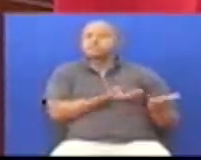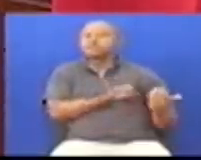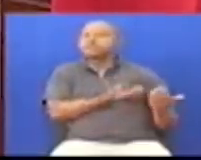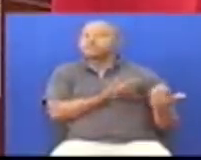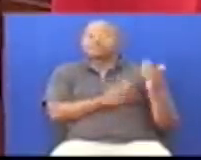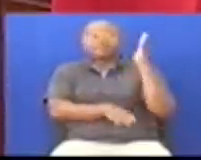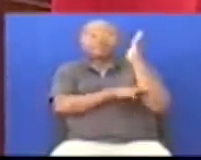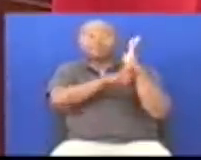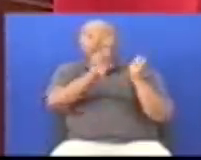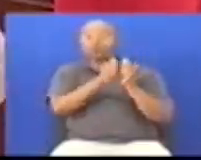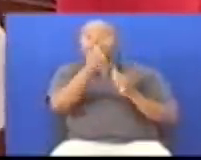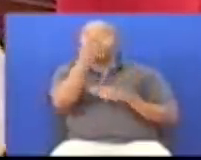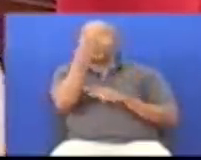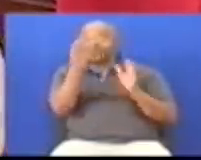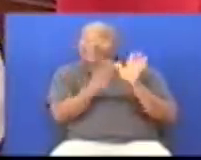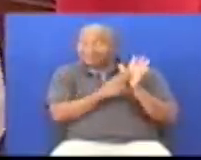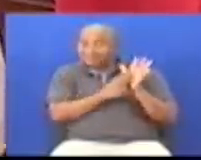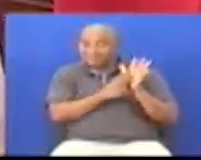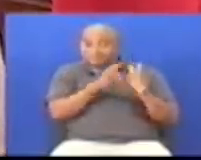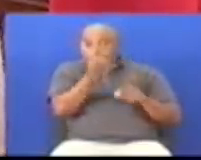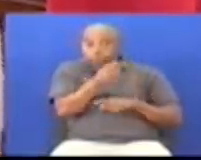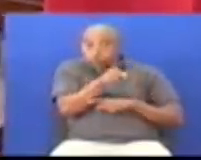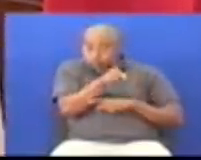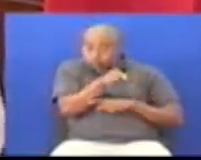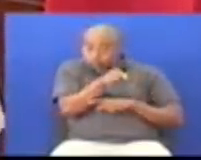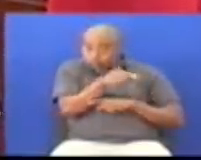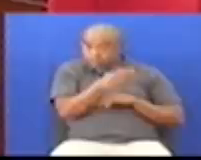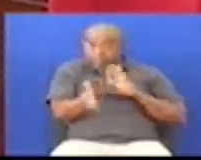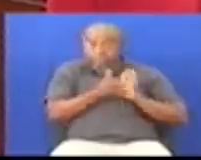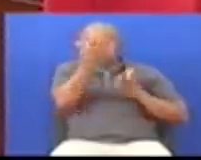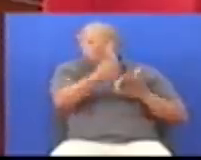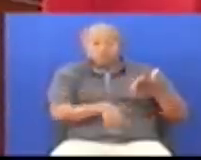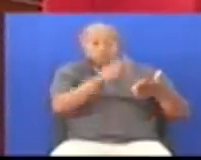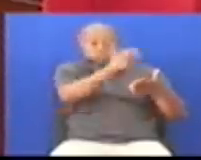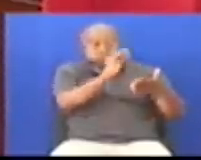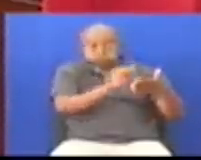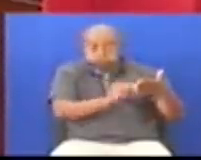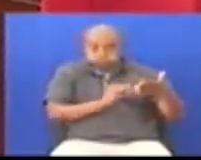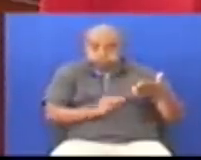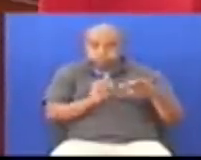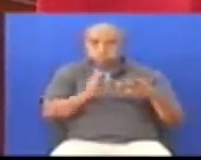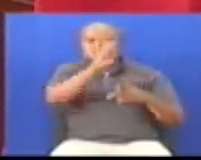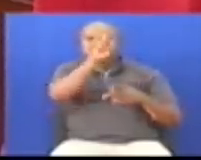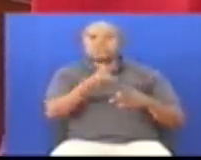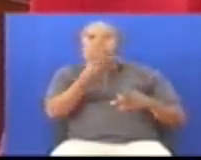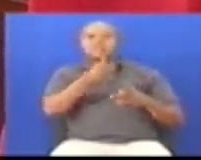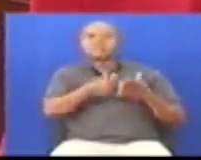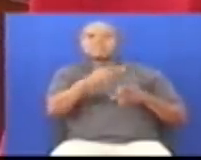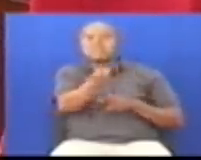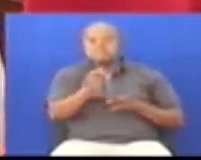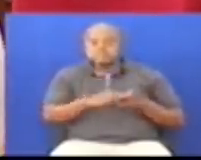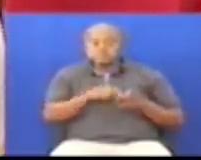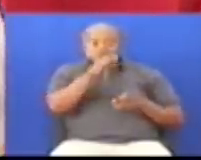ya miaka 18 mtoto huyo tena aanze kujaza fomu aulizwe baba yako ni nani, wakati